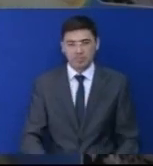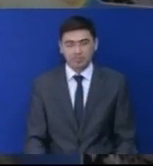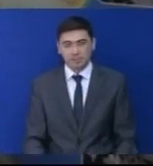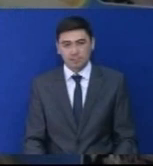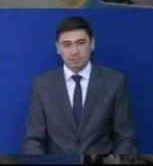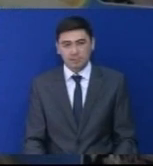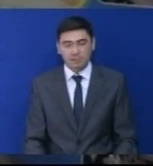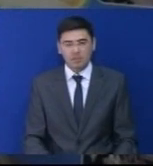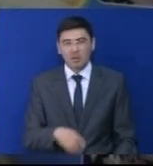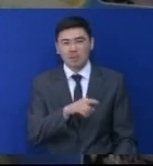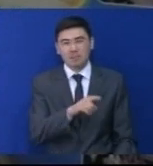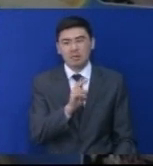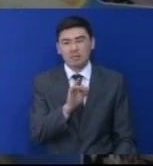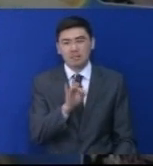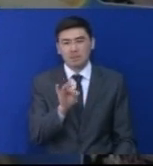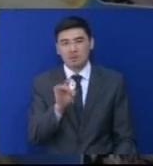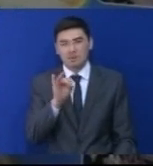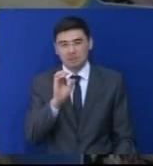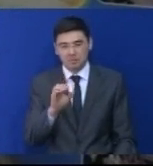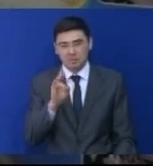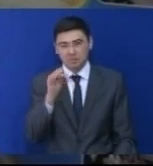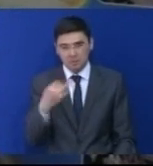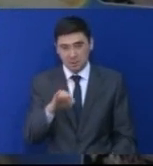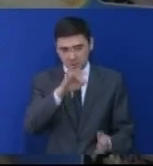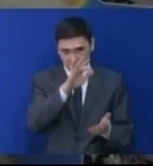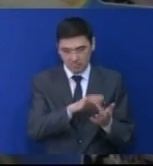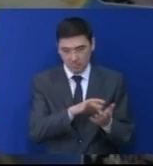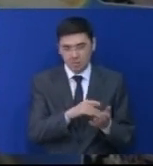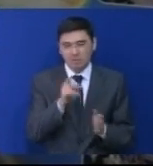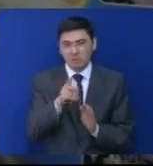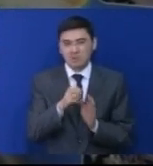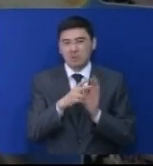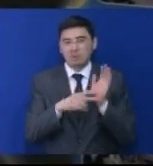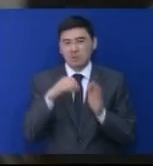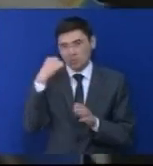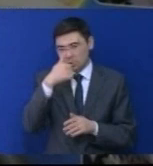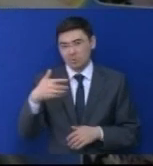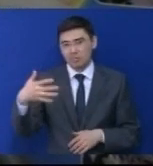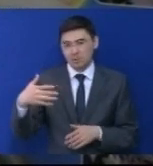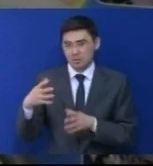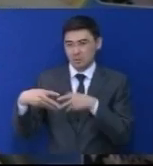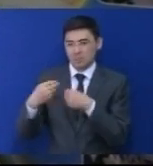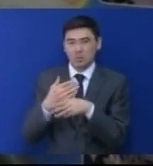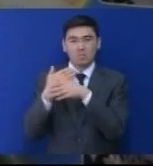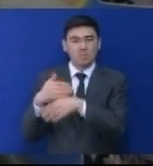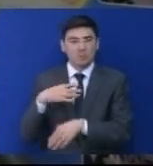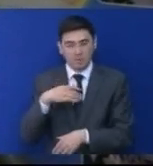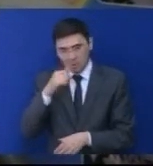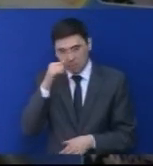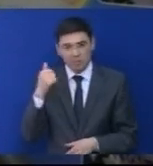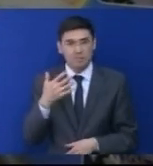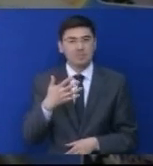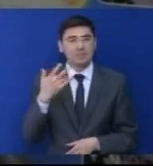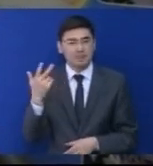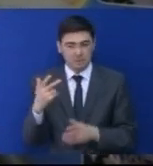этот кризисный центр у нас в 17... Дағдарыстық орталық арқылы 2017 жылы 50 отбасы көмек алса, былтыр 53